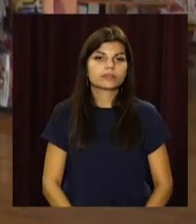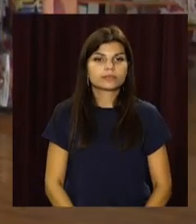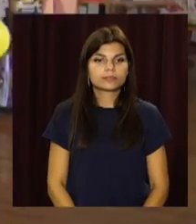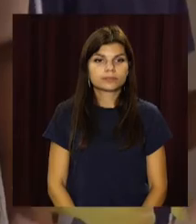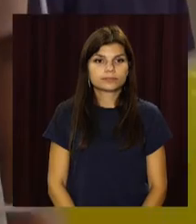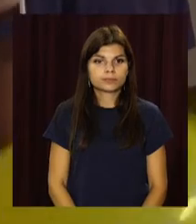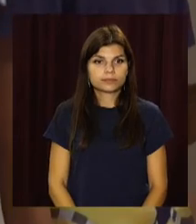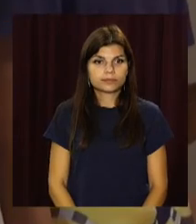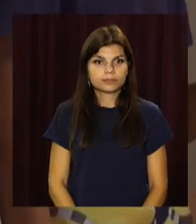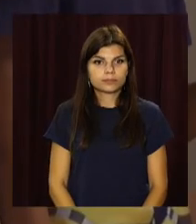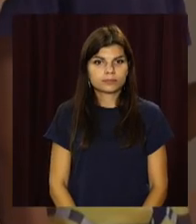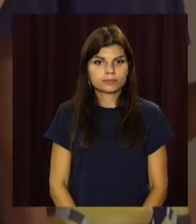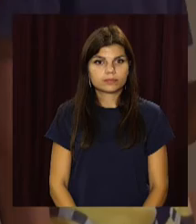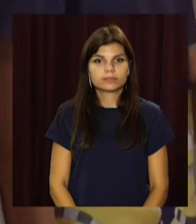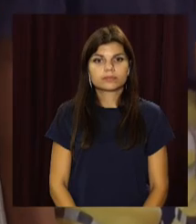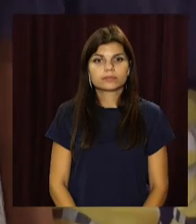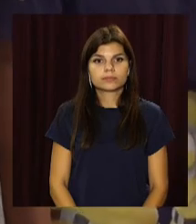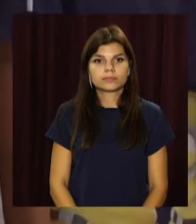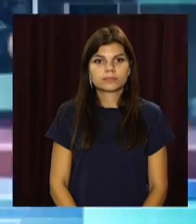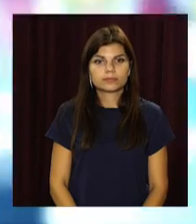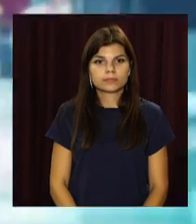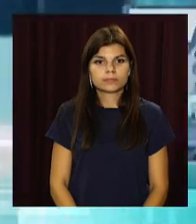Ізмайлова, Сергій Макаров, OpenNews, телеканал «Відкритий».